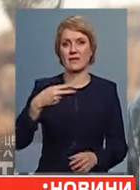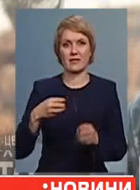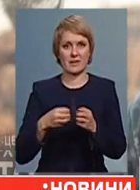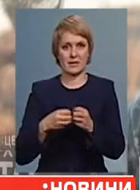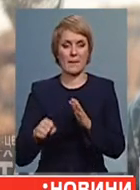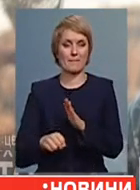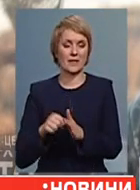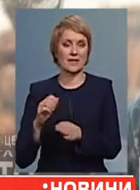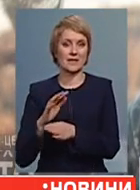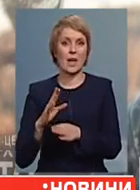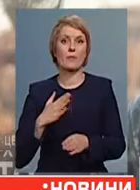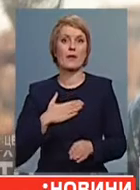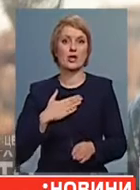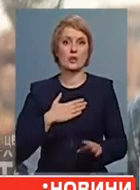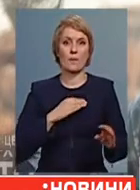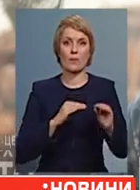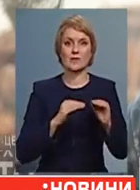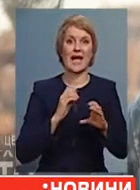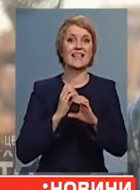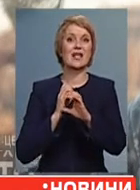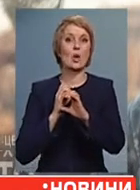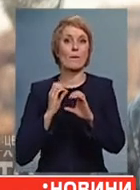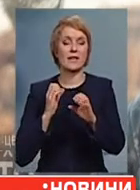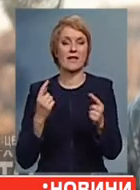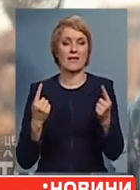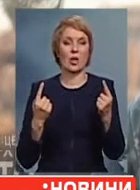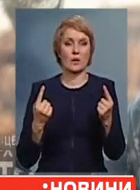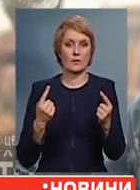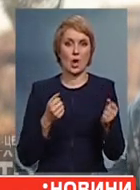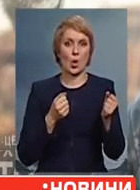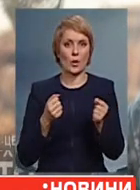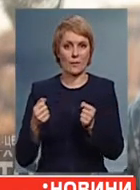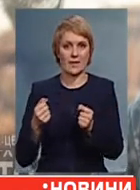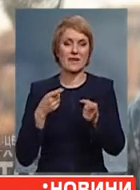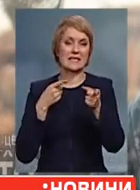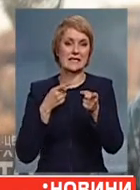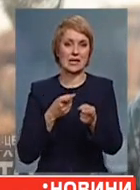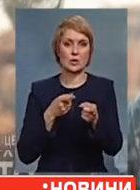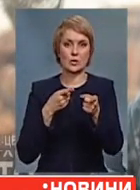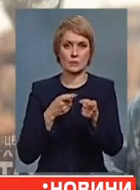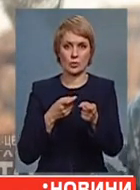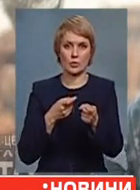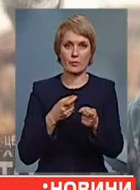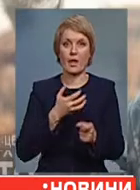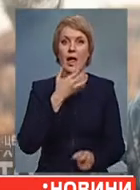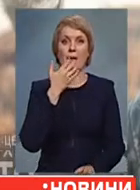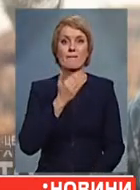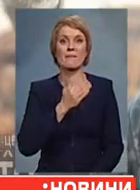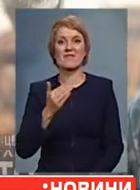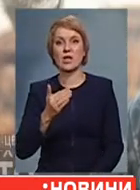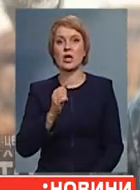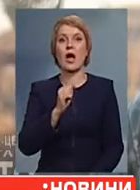бандити вели вогонь по нашим позиціям з гранатометів, великокаліберних кулеметів та стрілецької зброї південніше